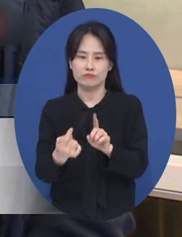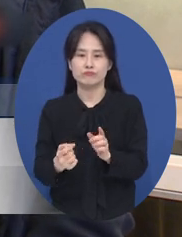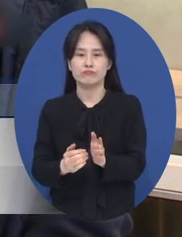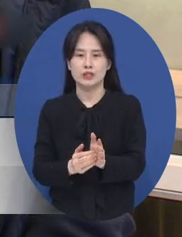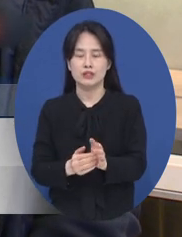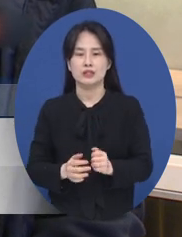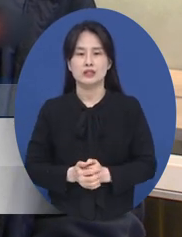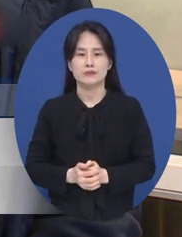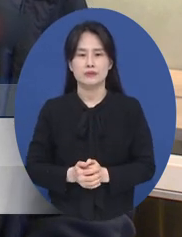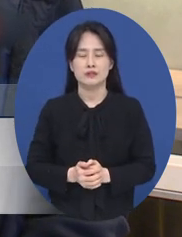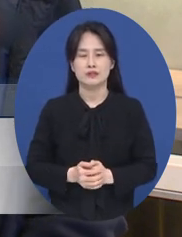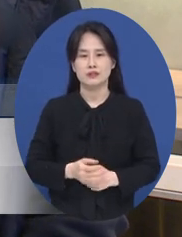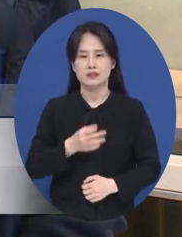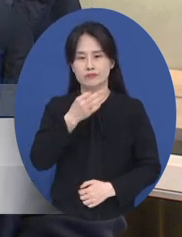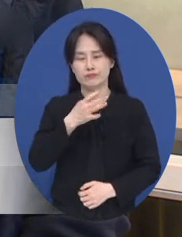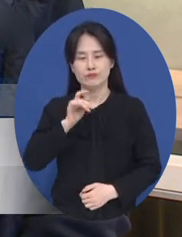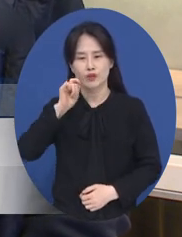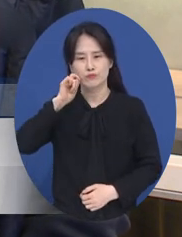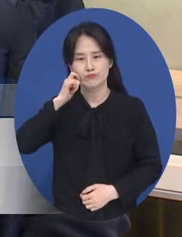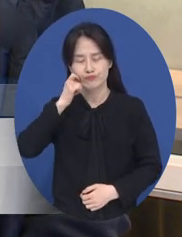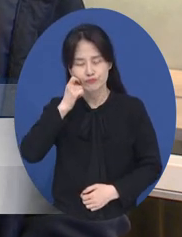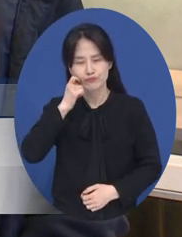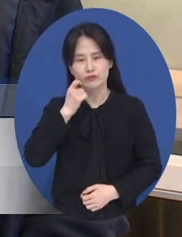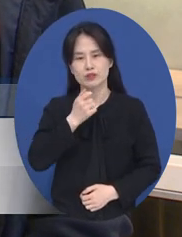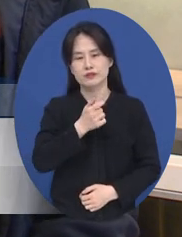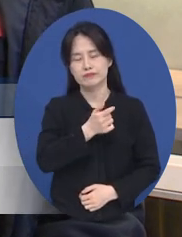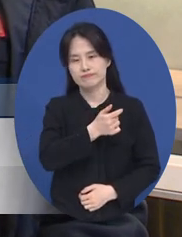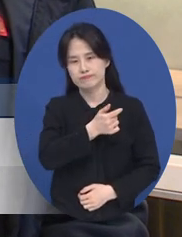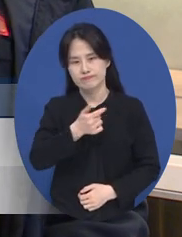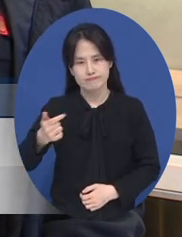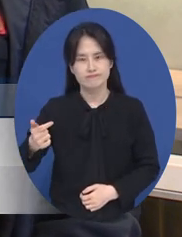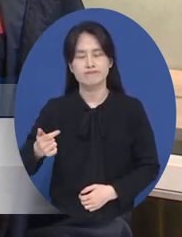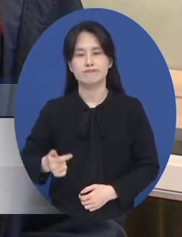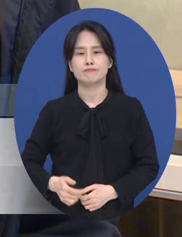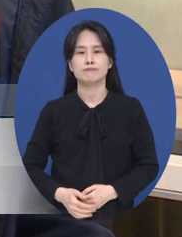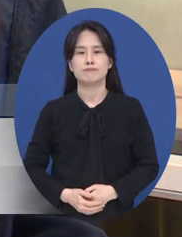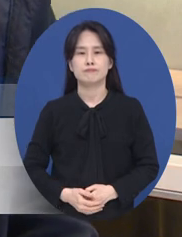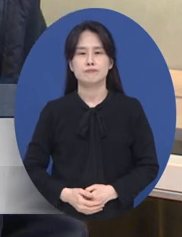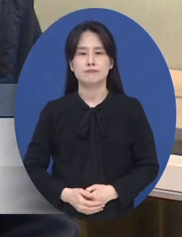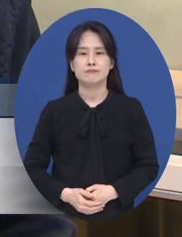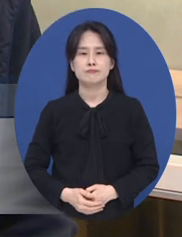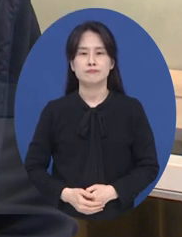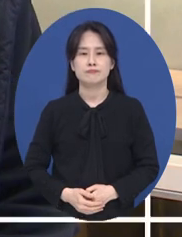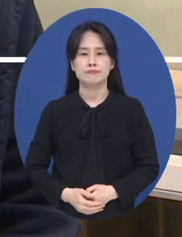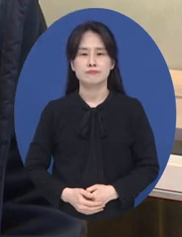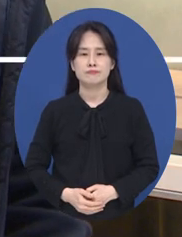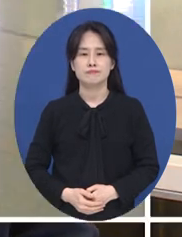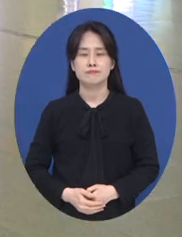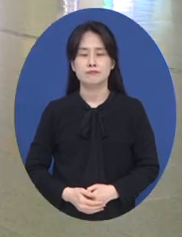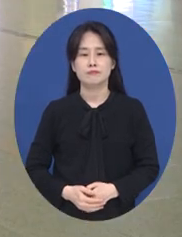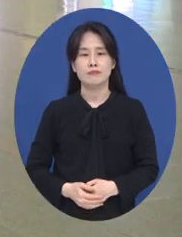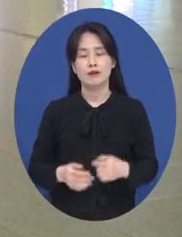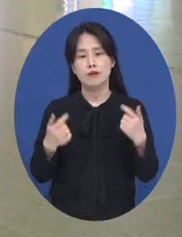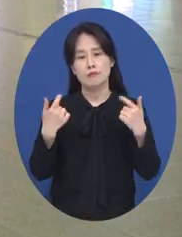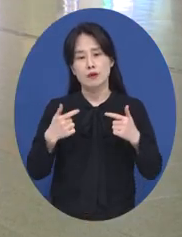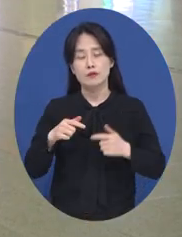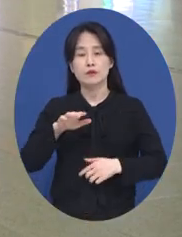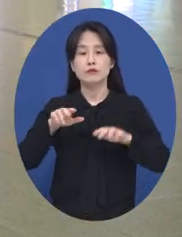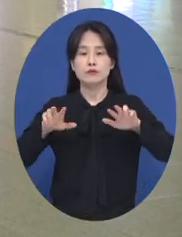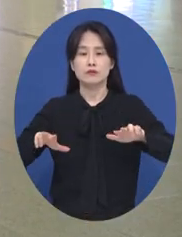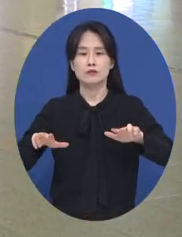꼴이다 생각하겠죠 1명 정도 방문한다 그 검 총 8백 클리오 매년